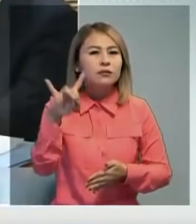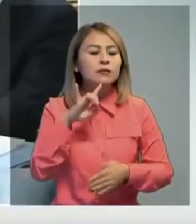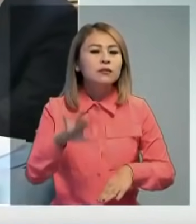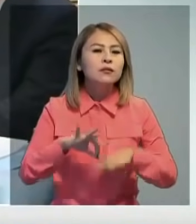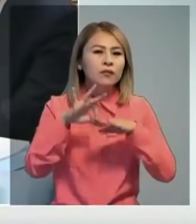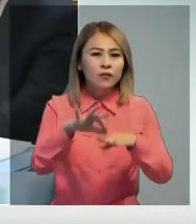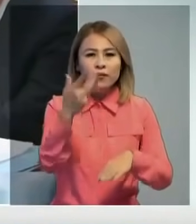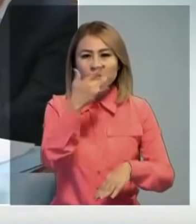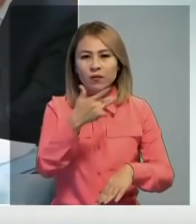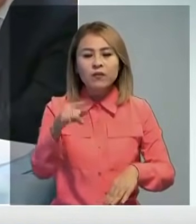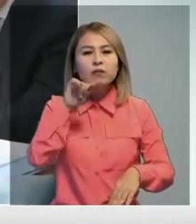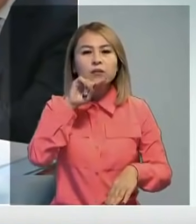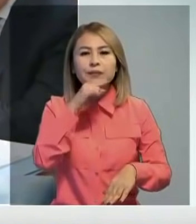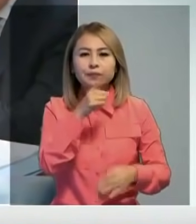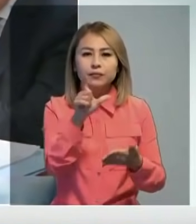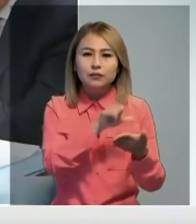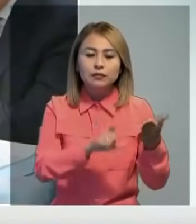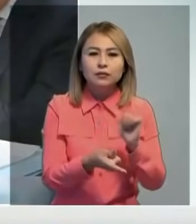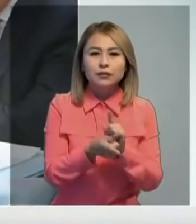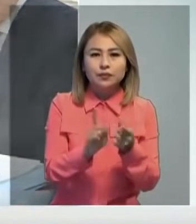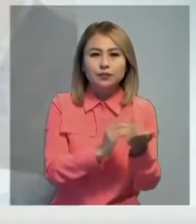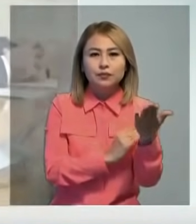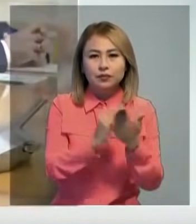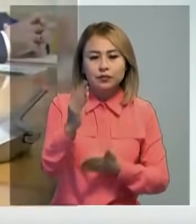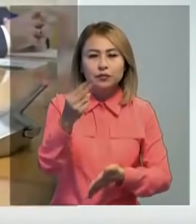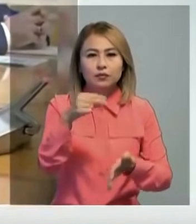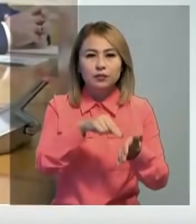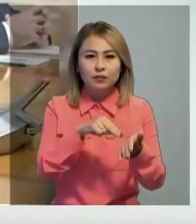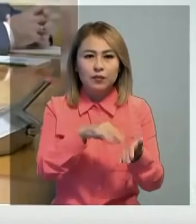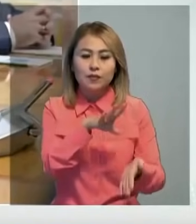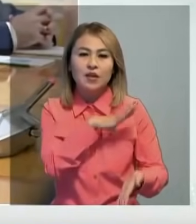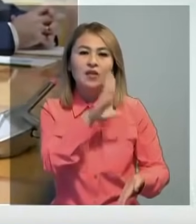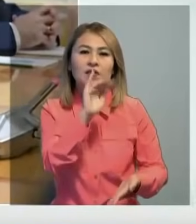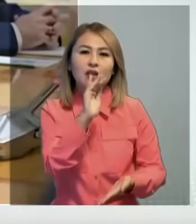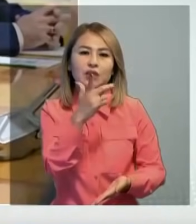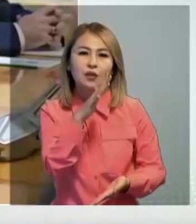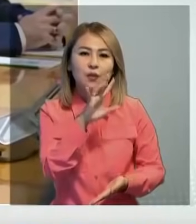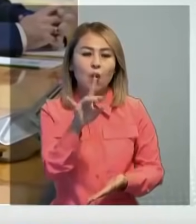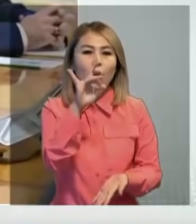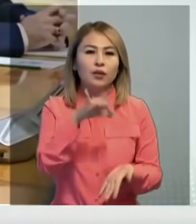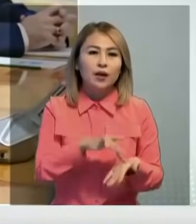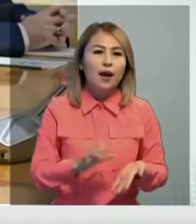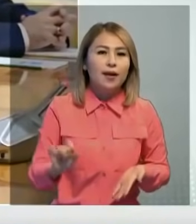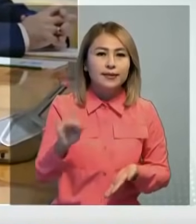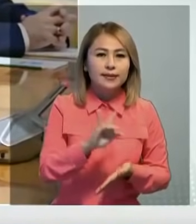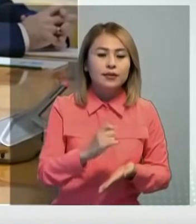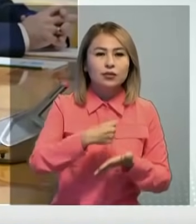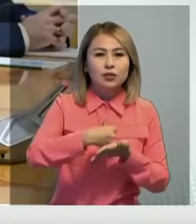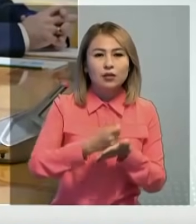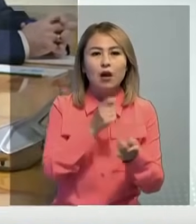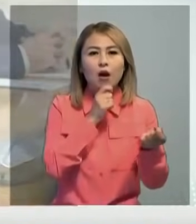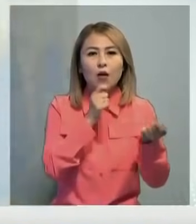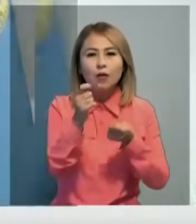Моузер Қазақстанда жүргізіліп жатқан саяси және экономикалық реформаларды жоғары бағалады. Сонымен қатар Вашингтонның Орталық